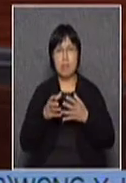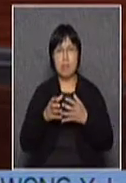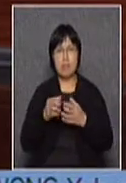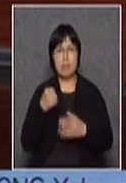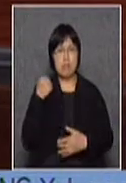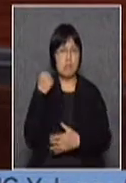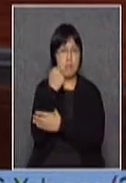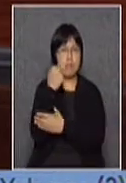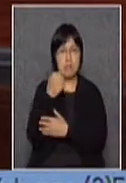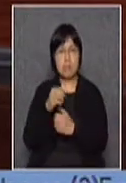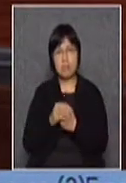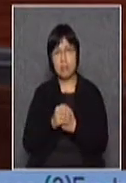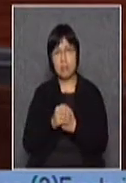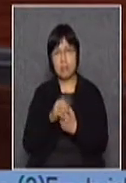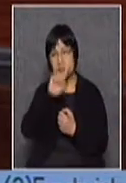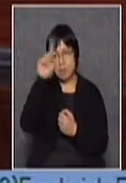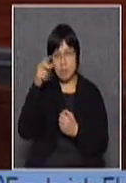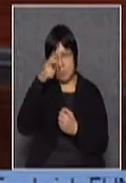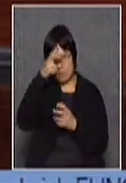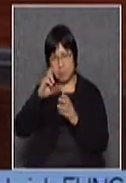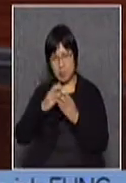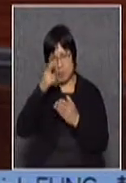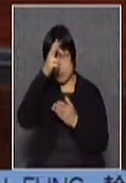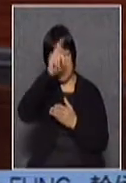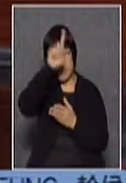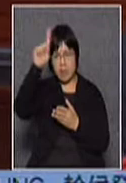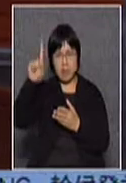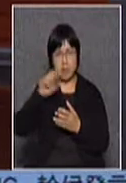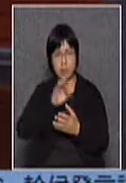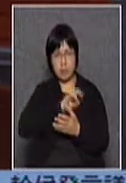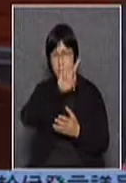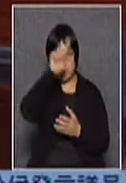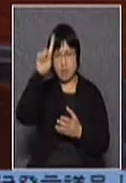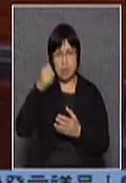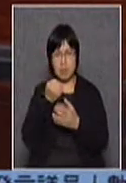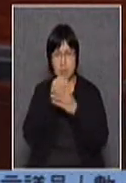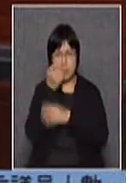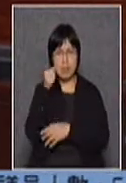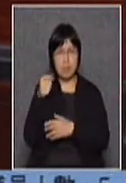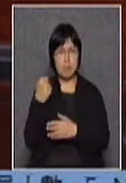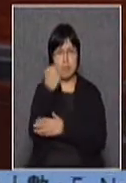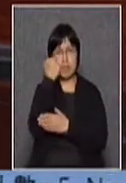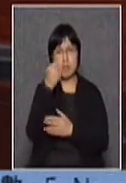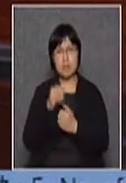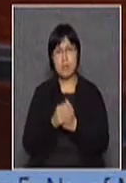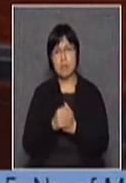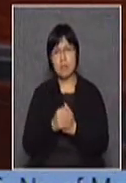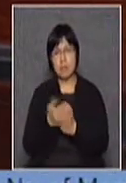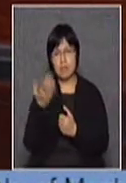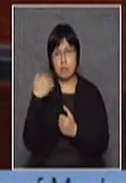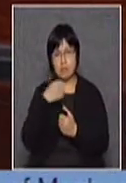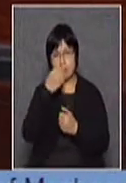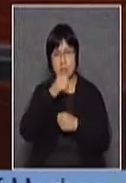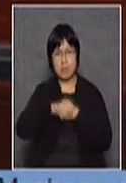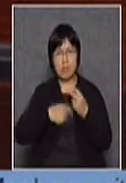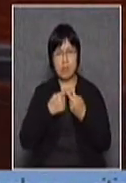對即係任何政黨、任何政府、任何團體提出呢一樣嘢因為過去香港勞工冇咩